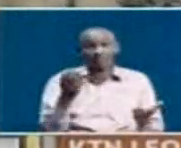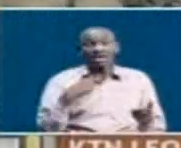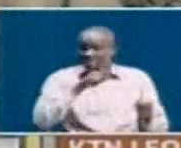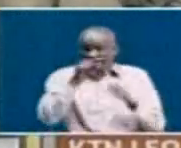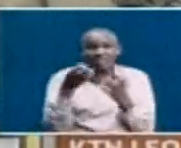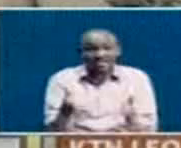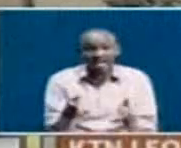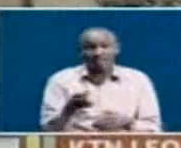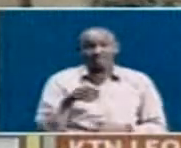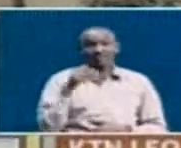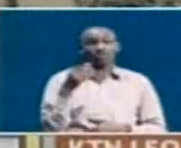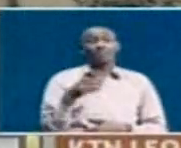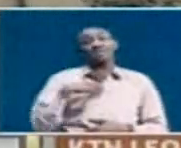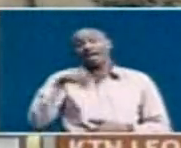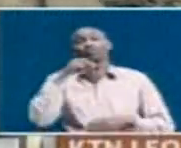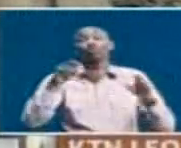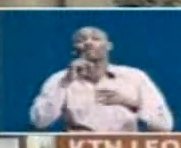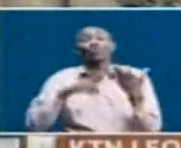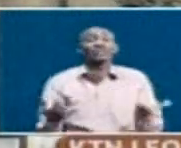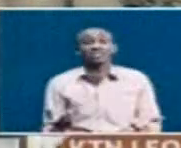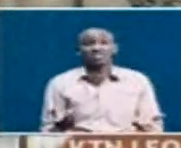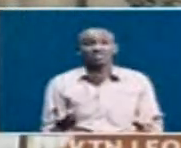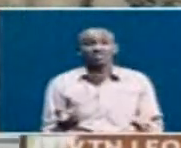hapa, unakuja kutafuta nini?